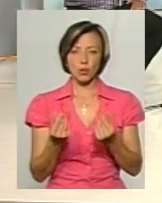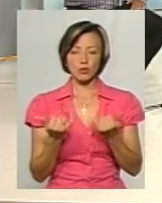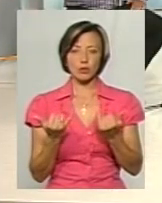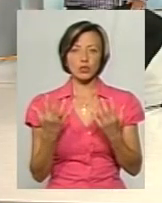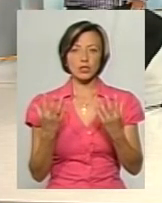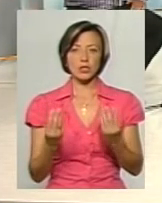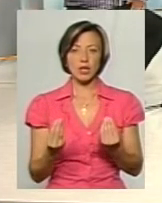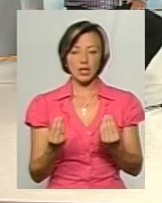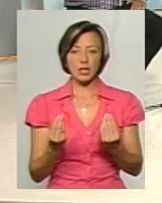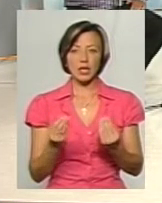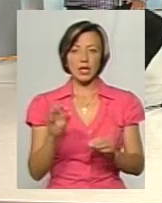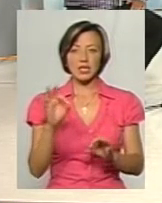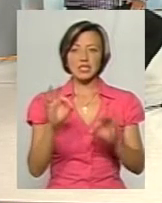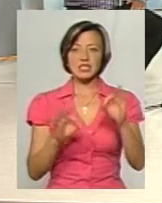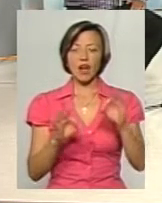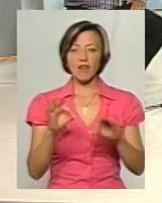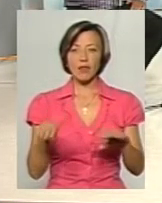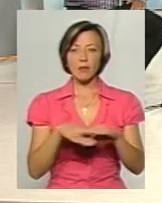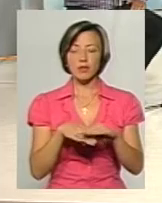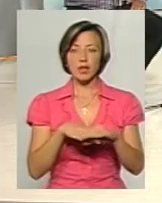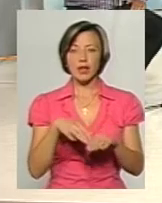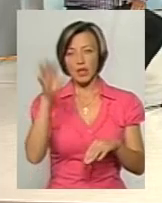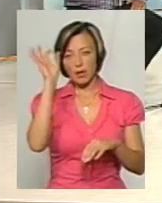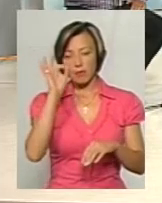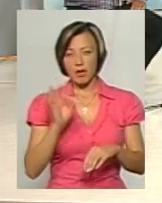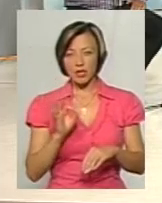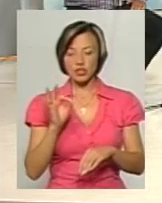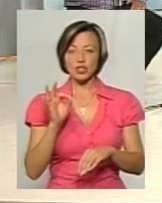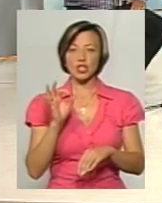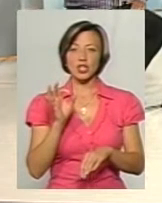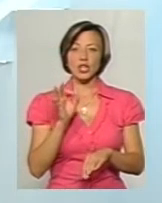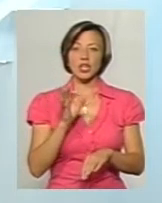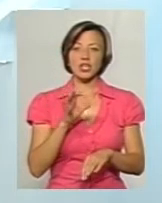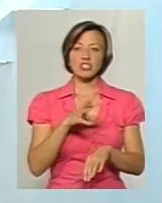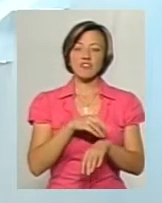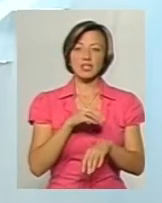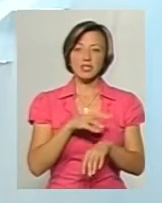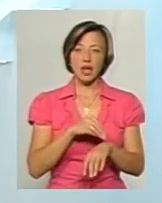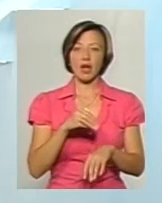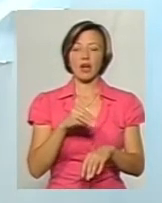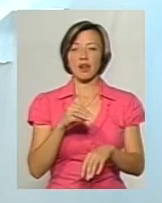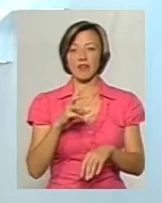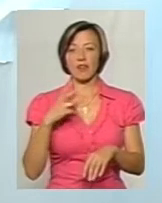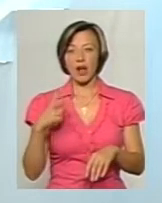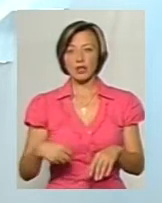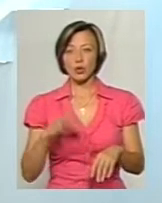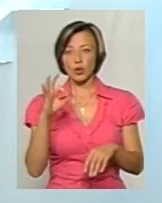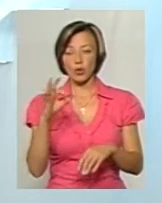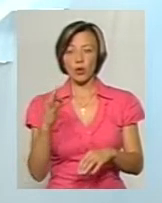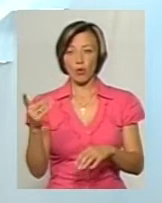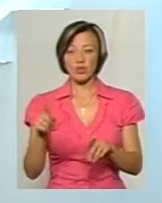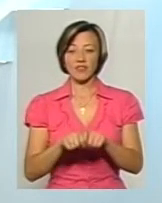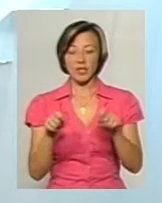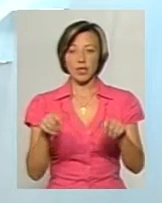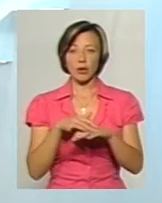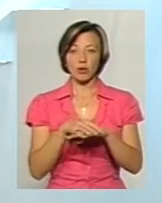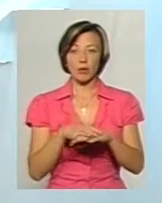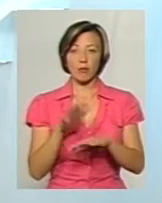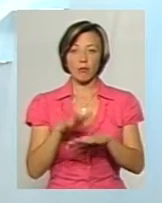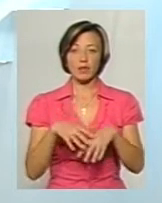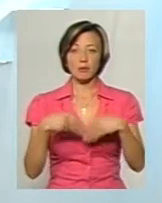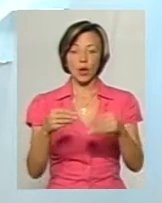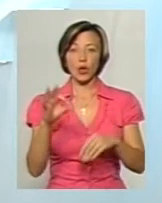день ставки по депозитах в Німеччині, в Швейцарії, в Франції – це приблизно ноль. І якщо ви захочете відкрити там свій власний рахунок, вам банк